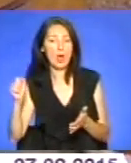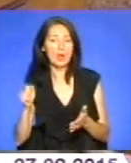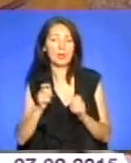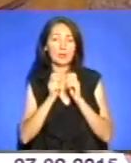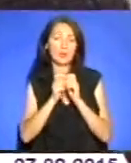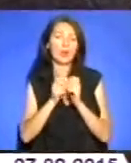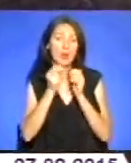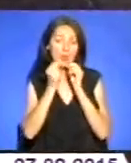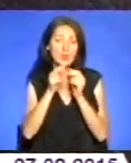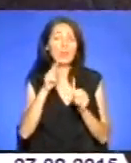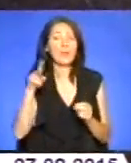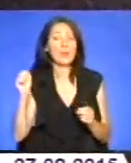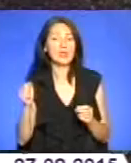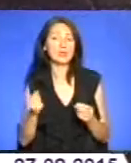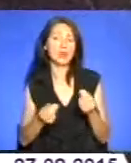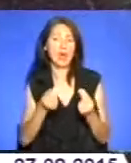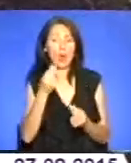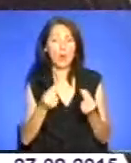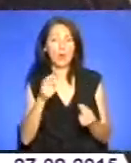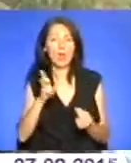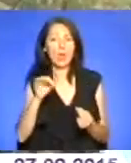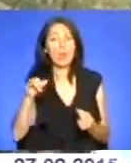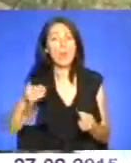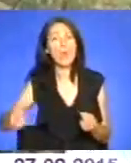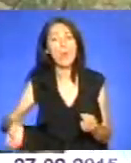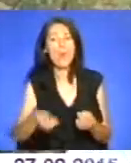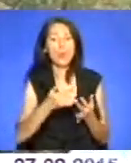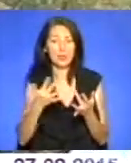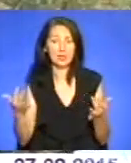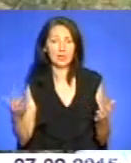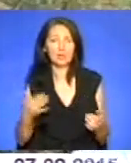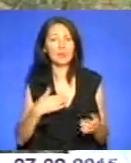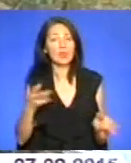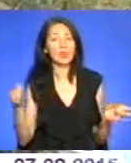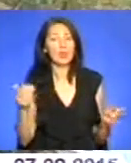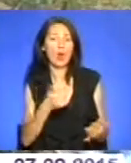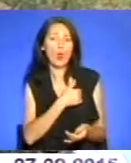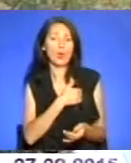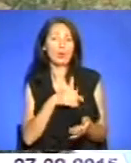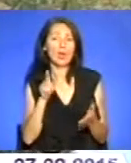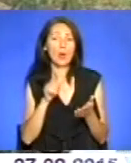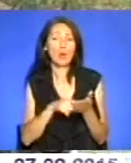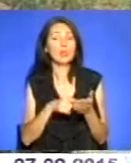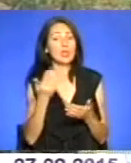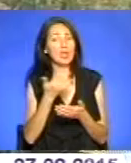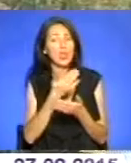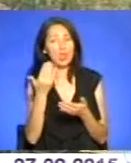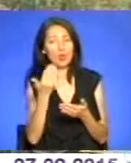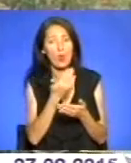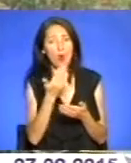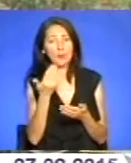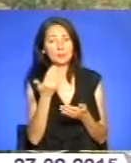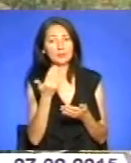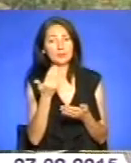розважилися на розмаїтих атракціонах, пограли у боулінг. Мене кортить потрапити в кіно,